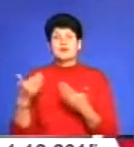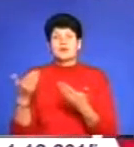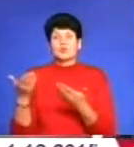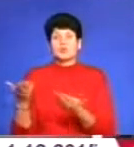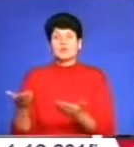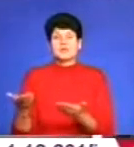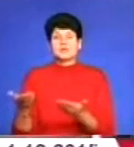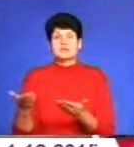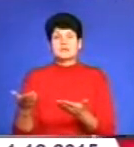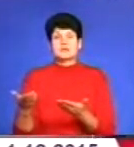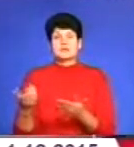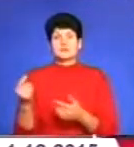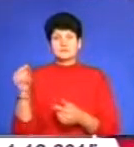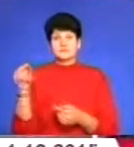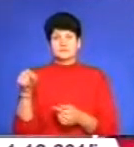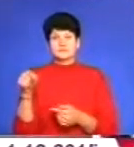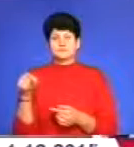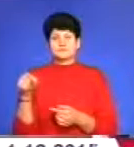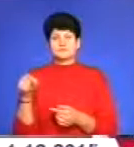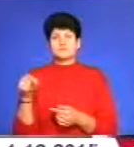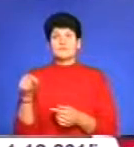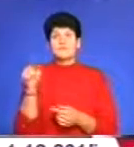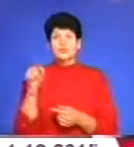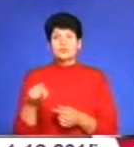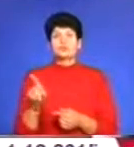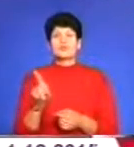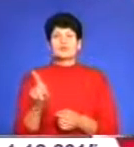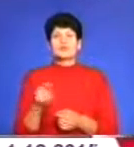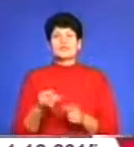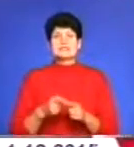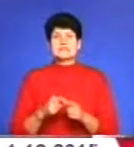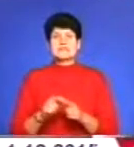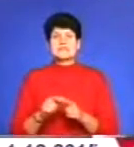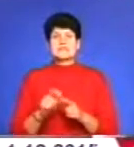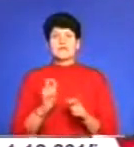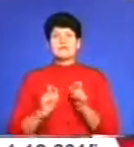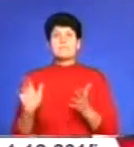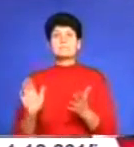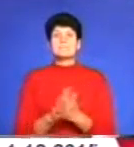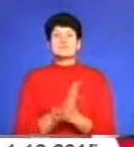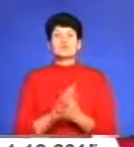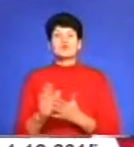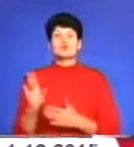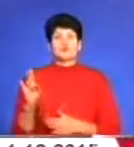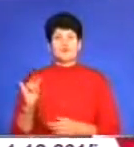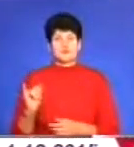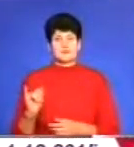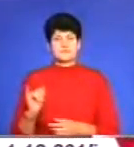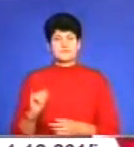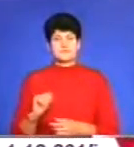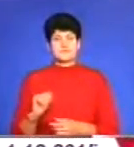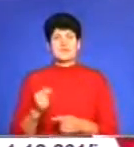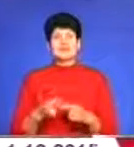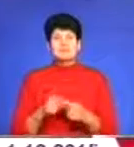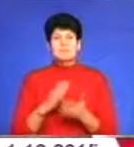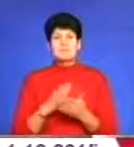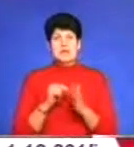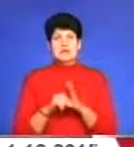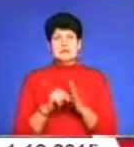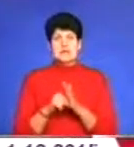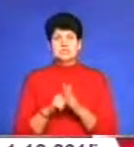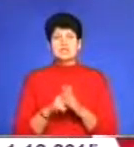звернулася іменно тому, що ці курси безкоштовні, так як це має значення